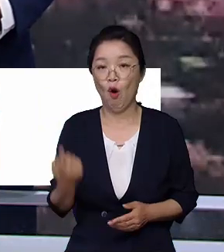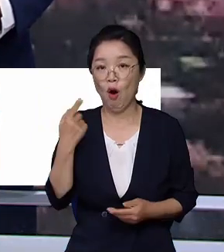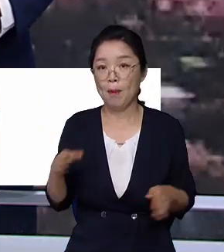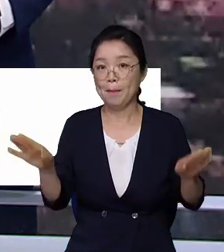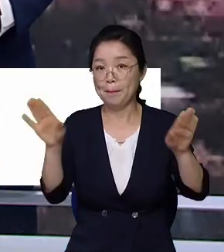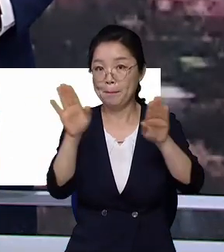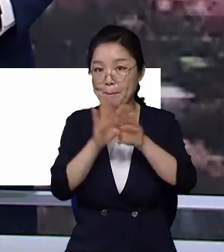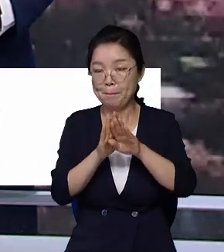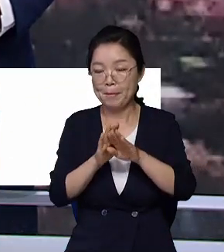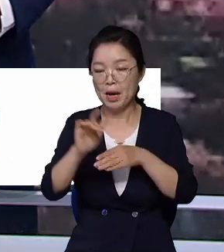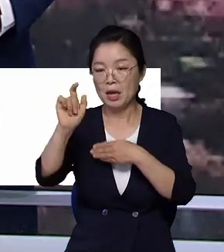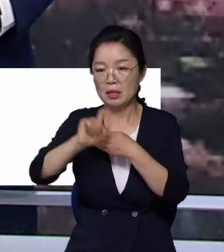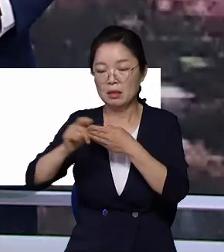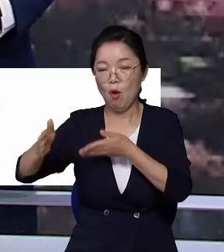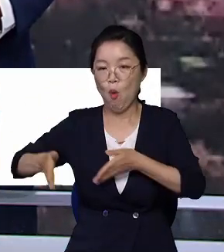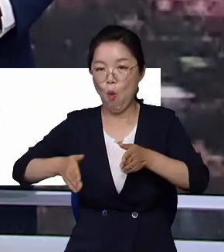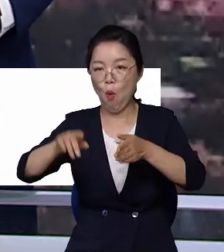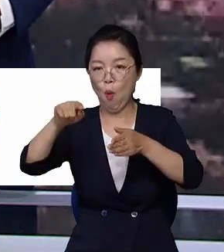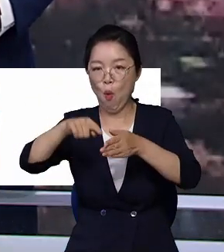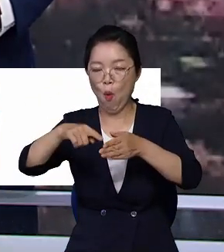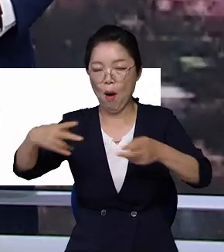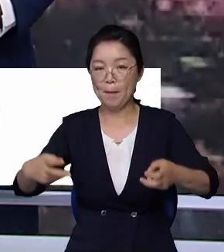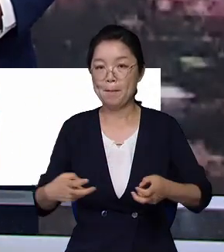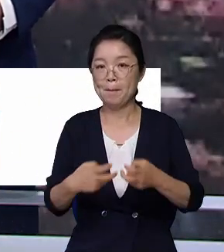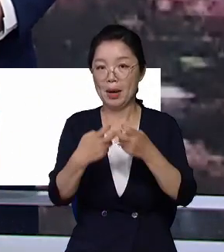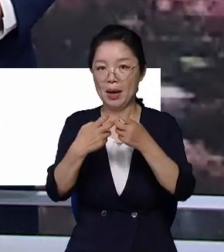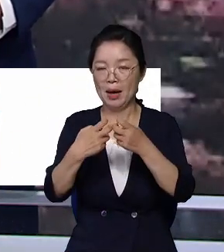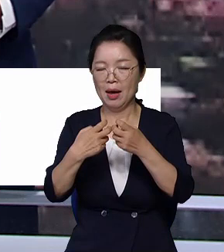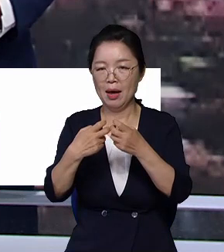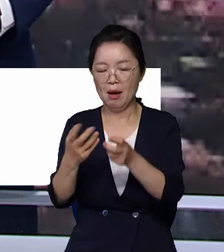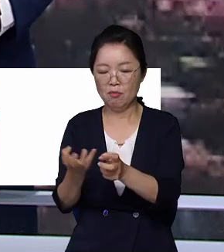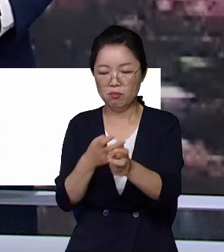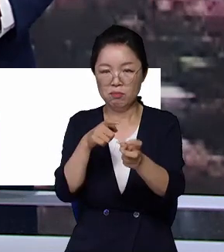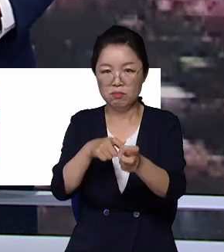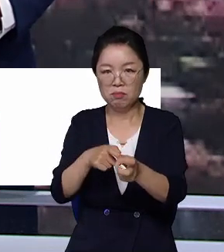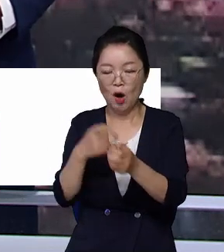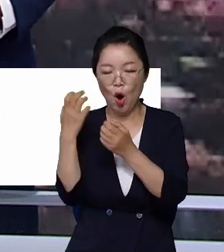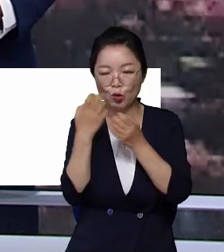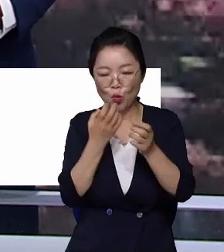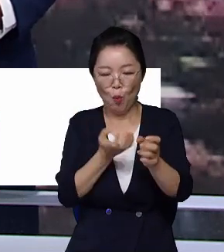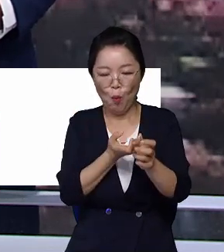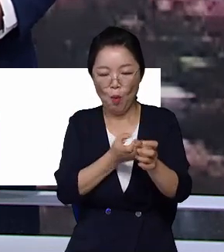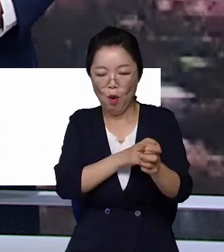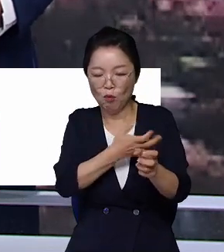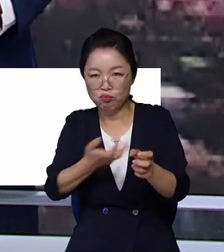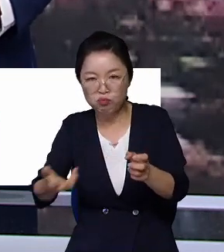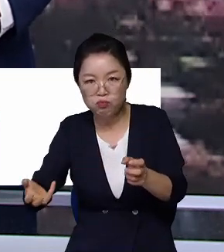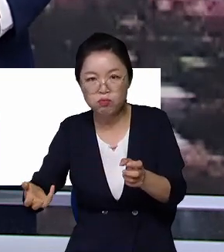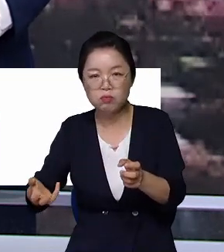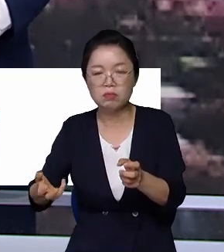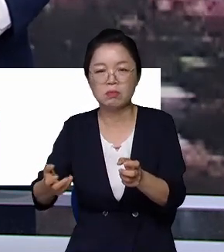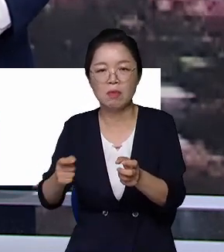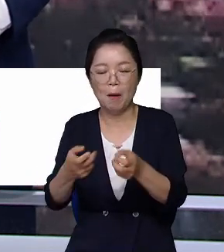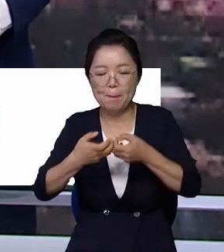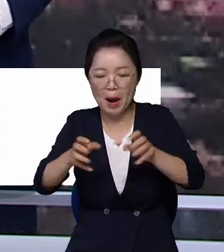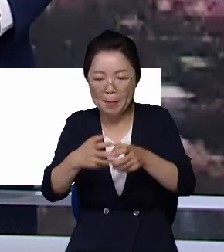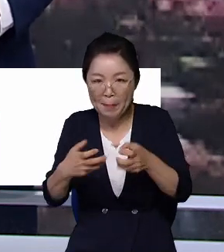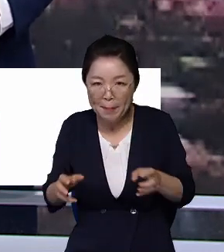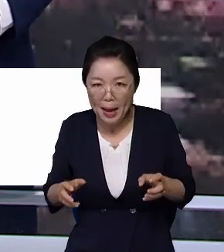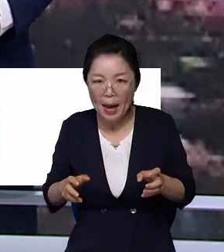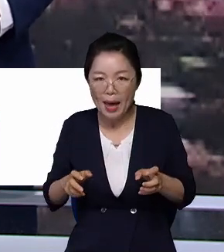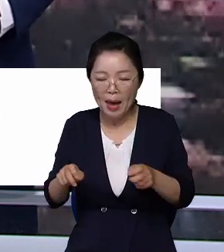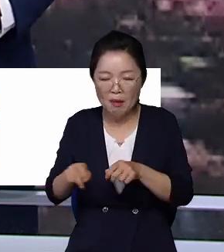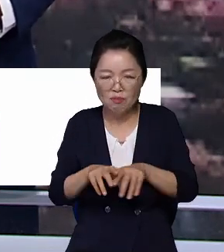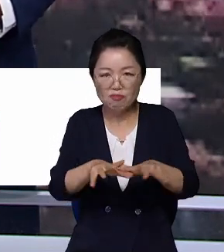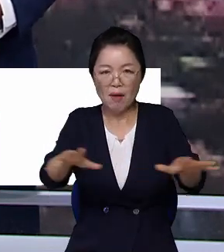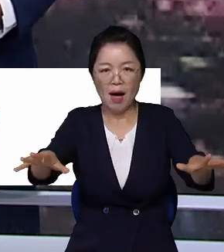어젯밤 서해안 고속도로에서 발생한 추돌 사고로 사고 차량에 실려있던 수박이 도로로 쏟아져 내렸습니다. 깨진 수박이 도로를 가득